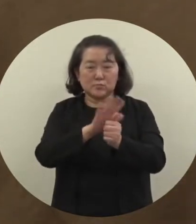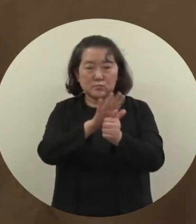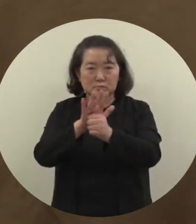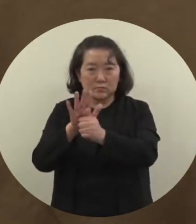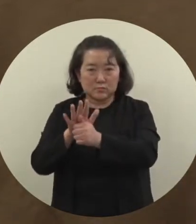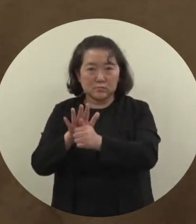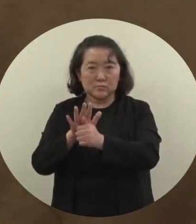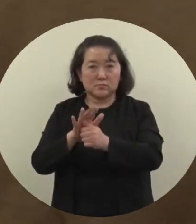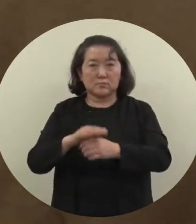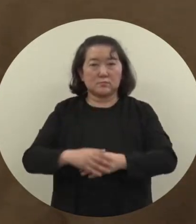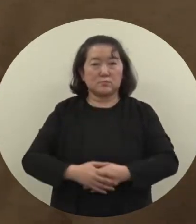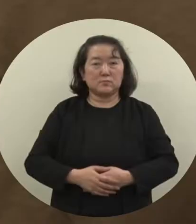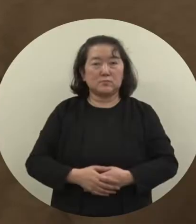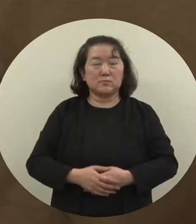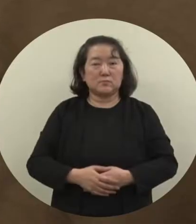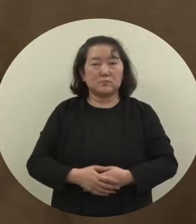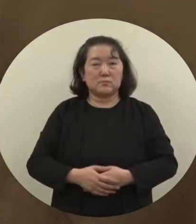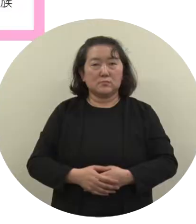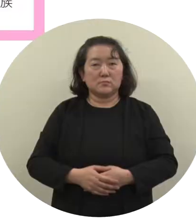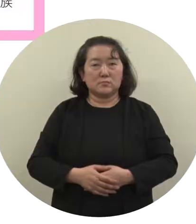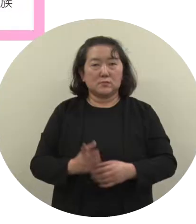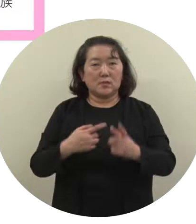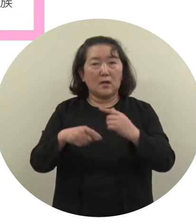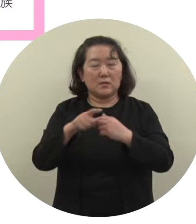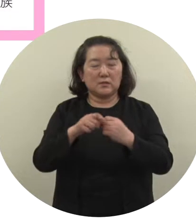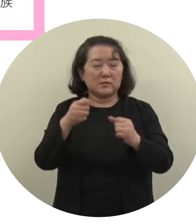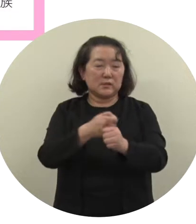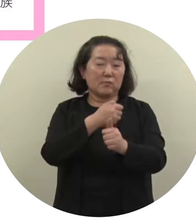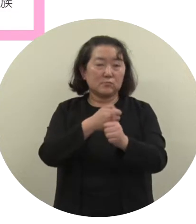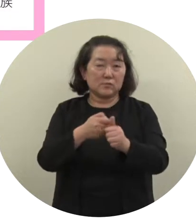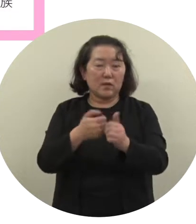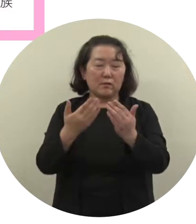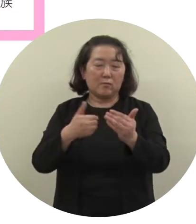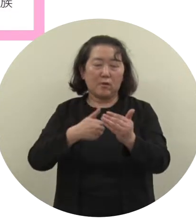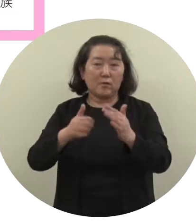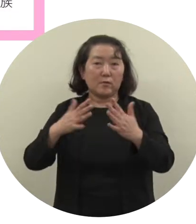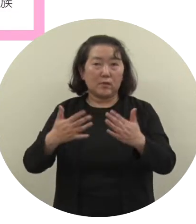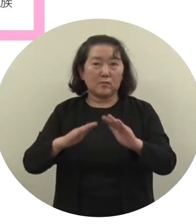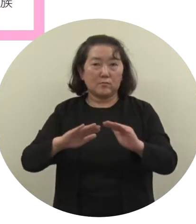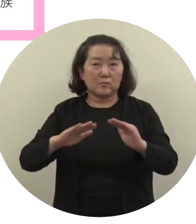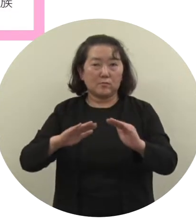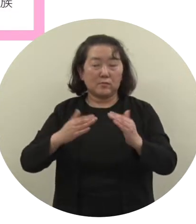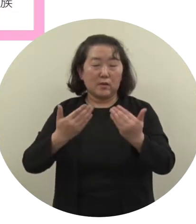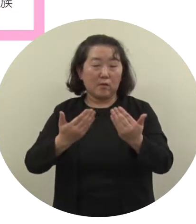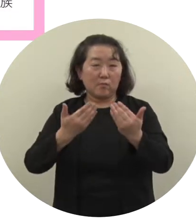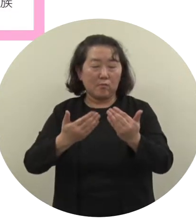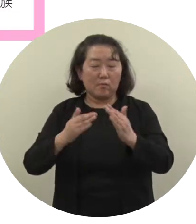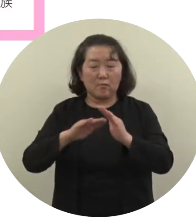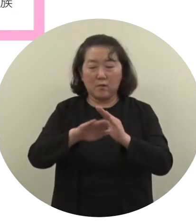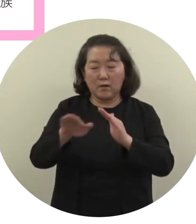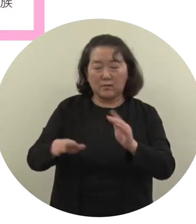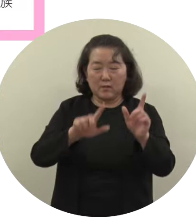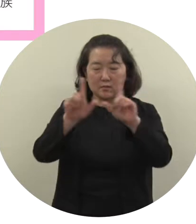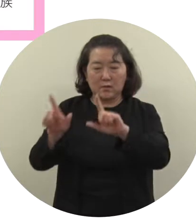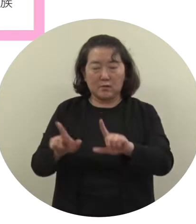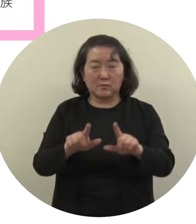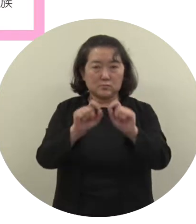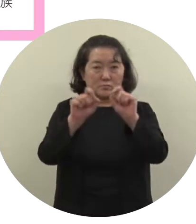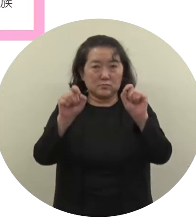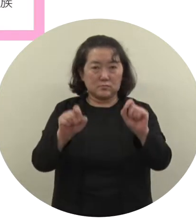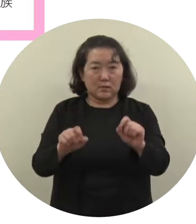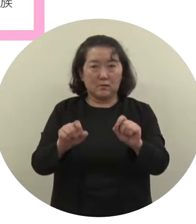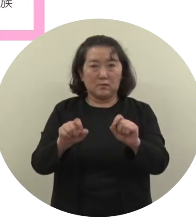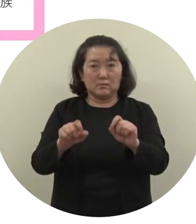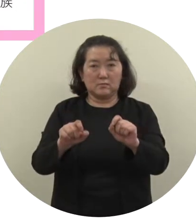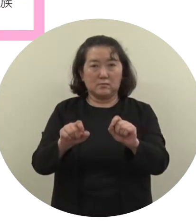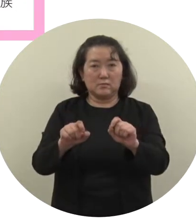くフォローしていきます。さらに虐待や不登校などの学校・家庭生活での問